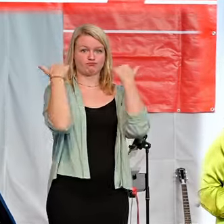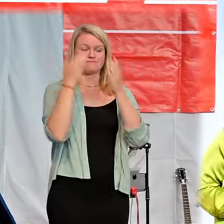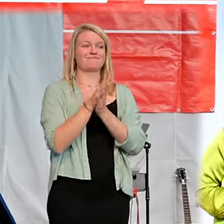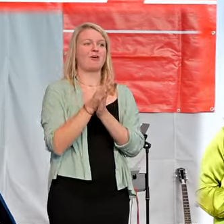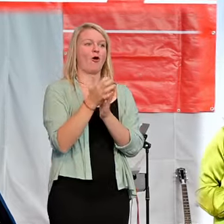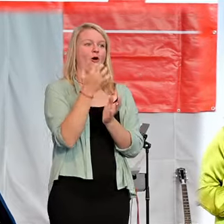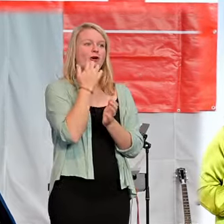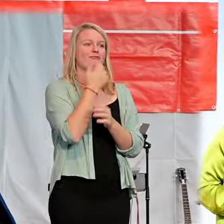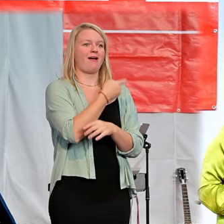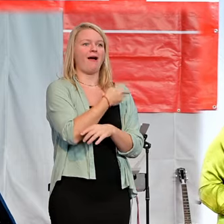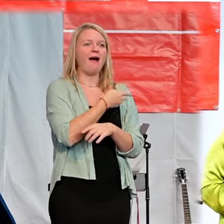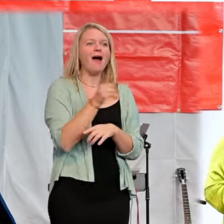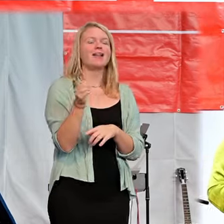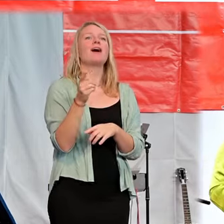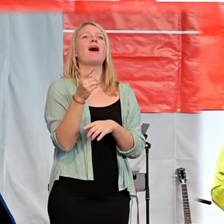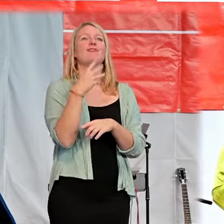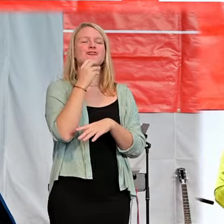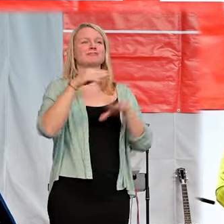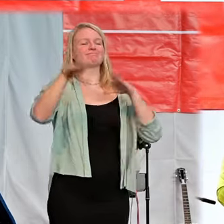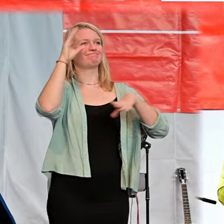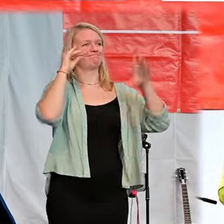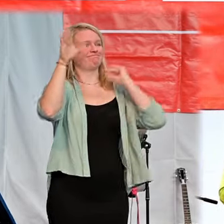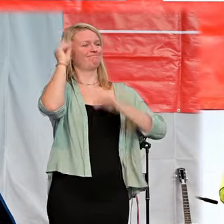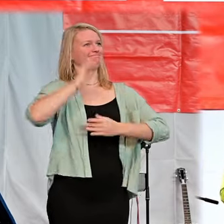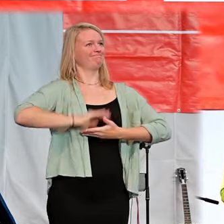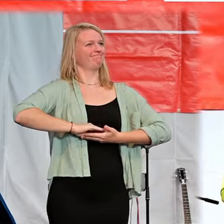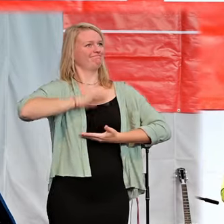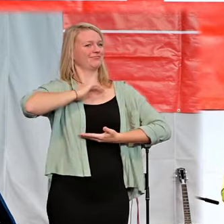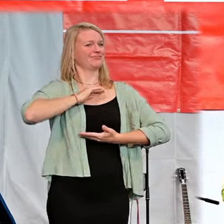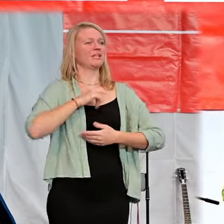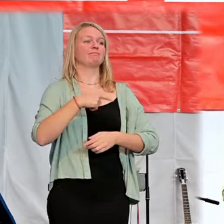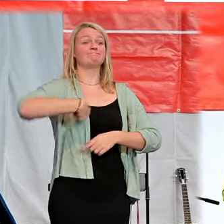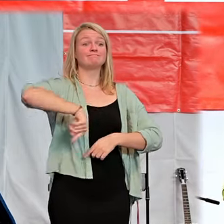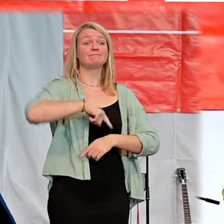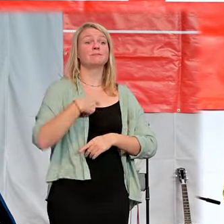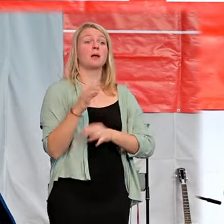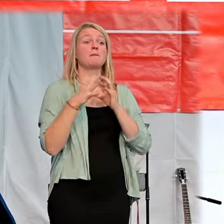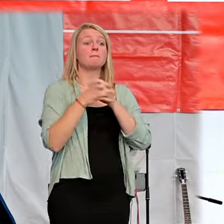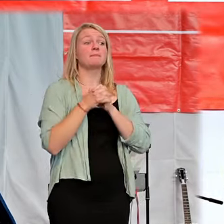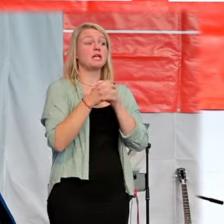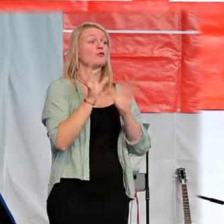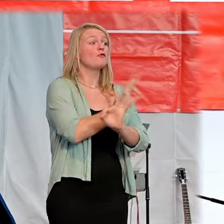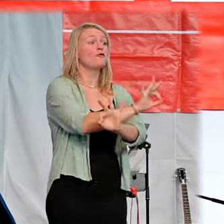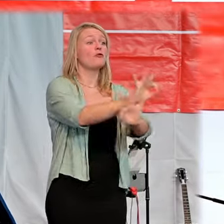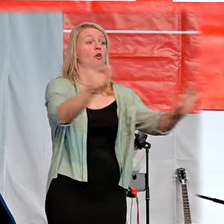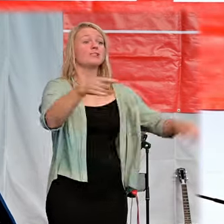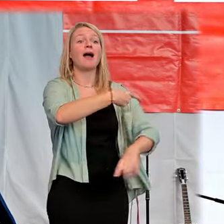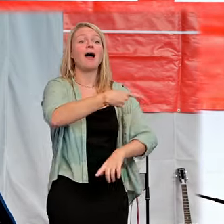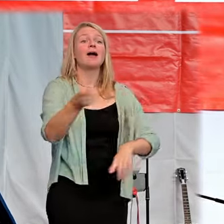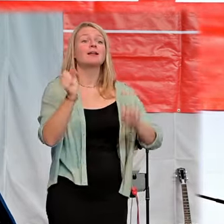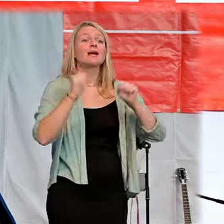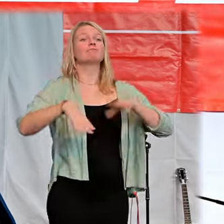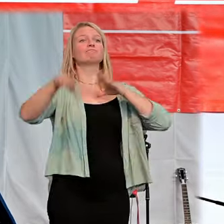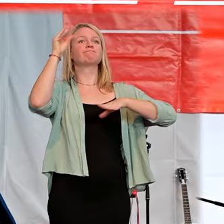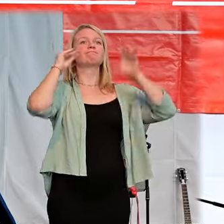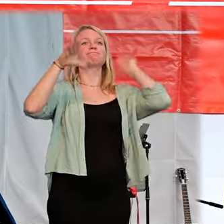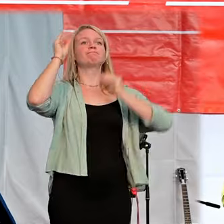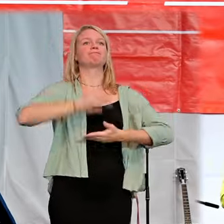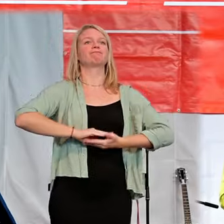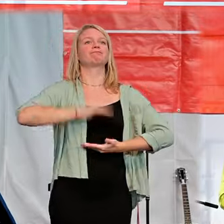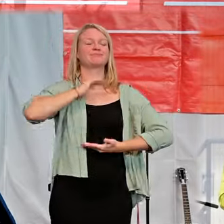auch soweit aufnahmebereit. Wir haben dafür gebetet, dass du aufnahmebereit bist. Und es ist auch ein Geschenk, dass wir das heute